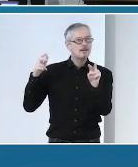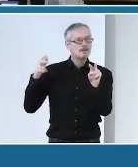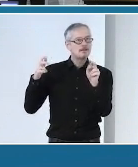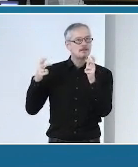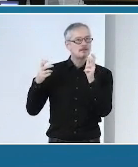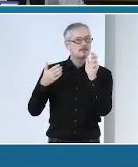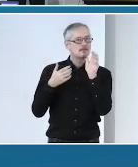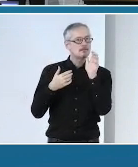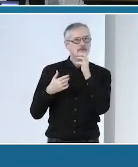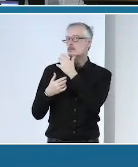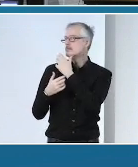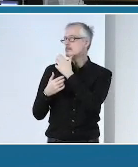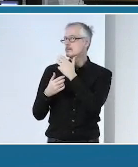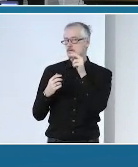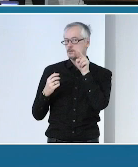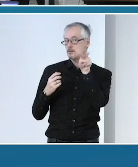bouge. Voilà.